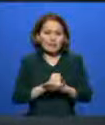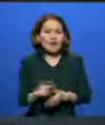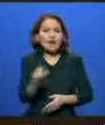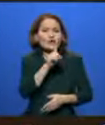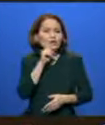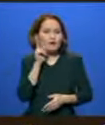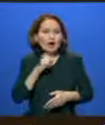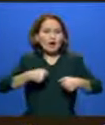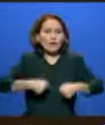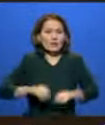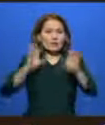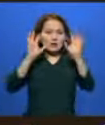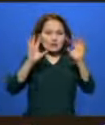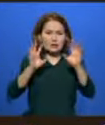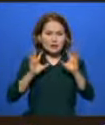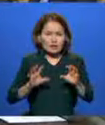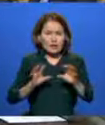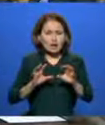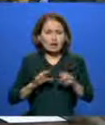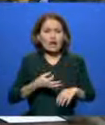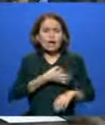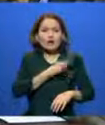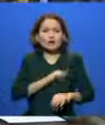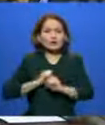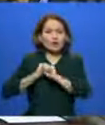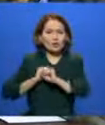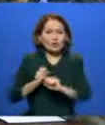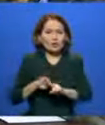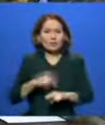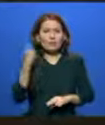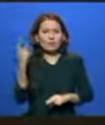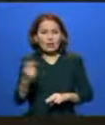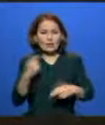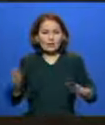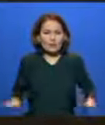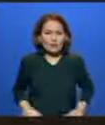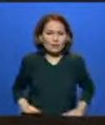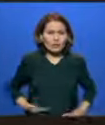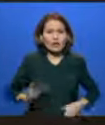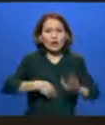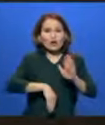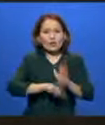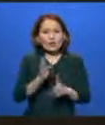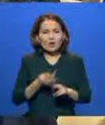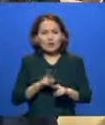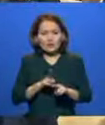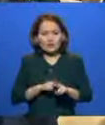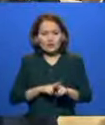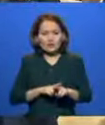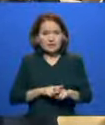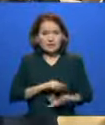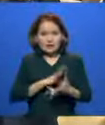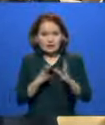жастардың құқықтары мен заңды мүдделерін қорғау, жастарды елдің әлеуметтік-экономикалық өміріне тарту және оларда патриотизм